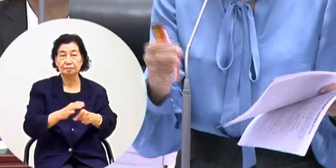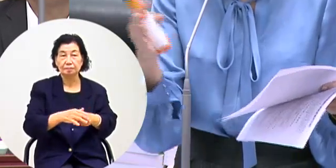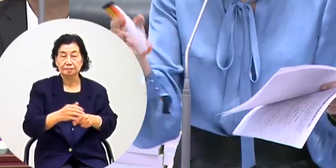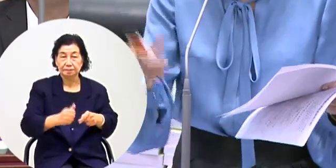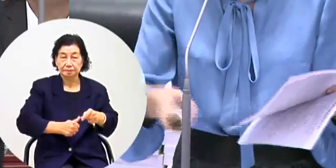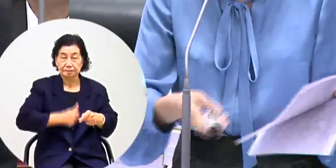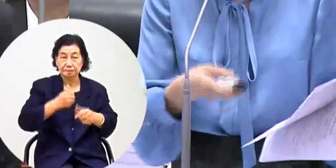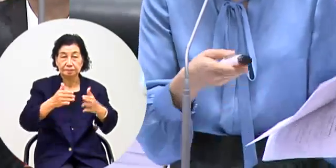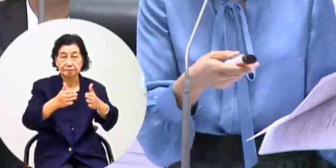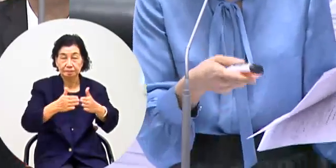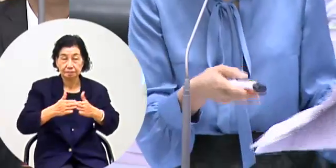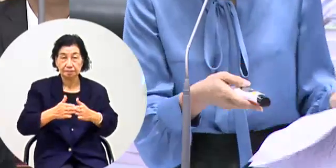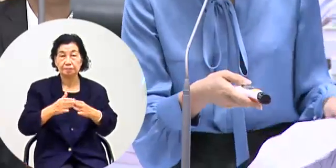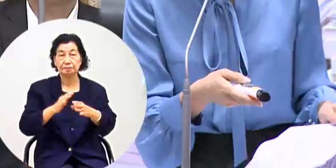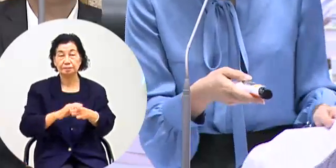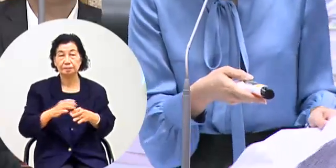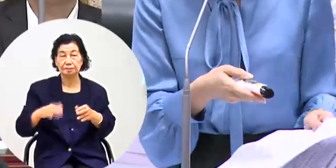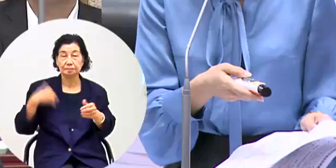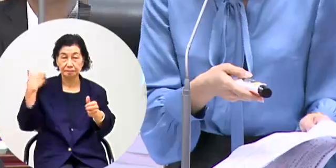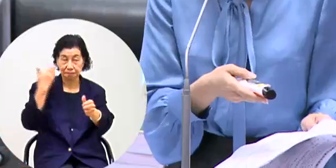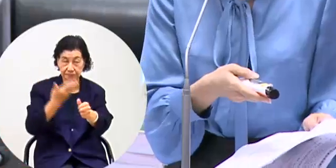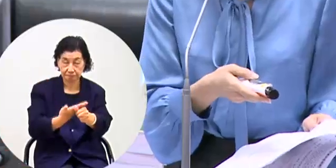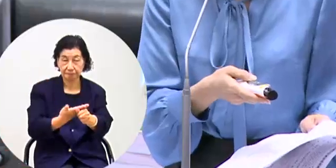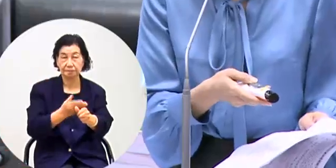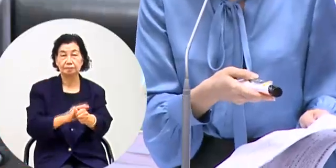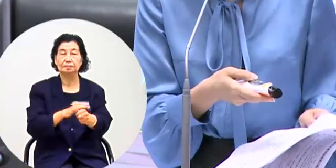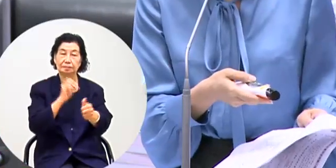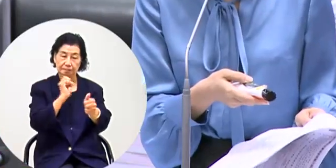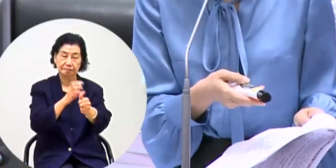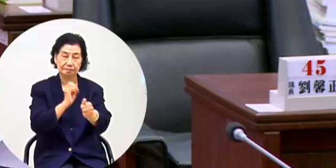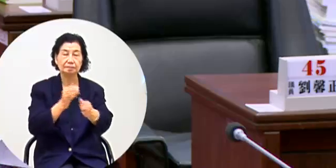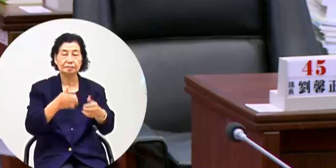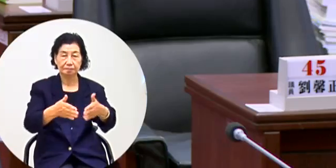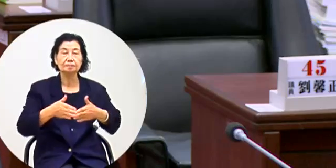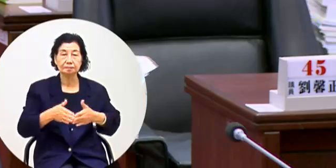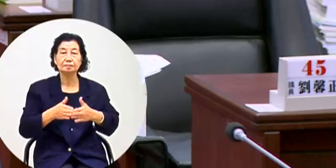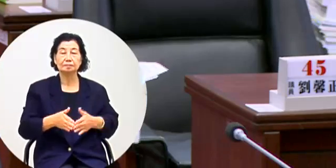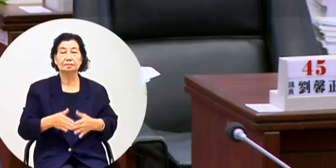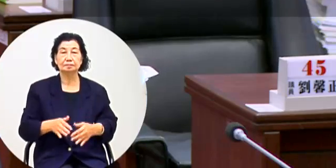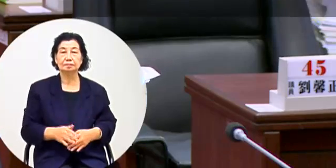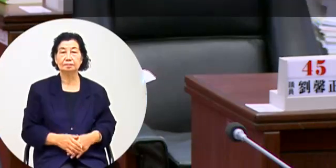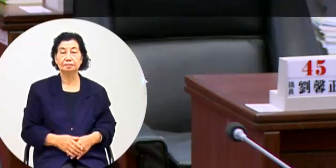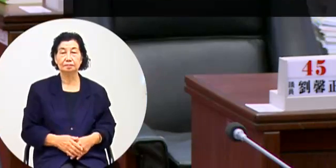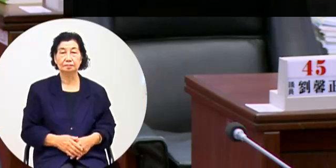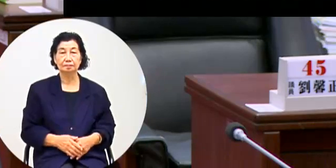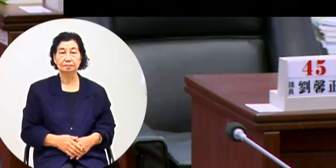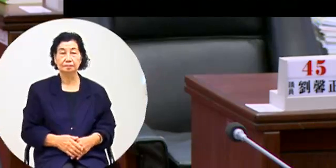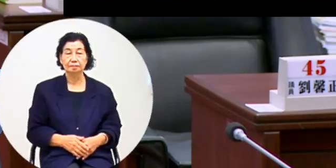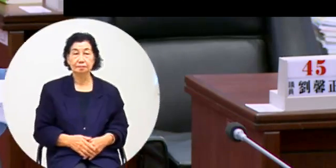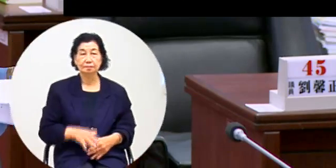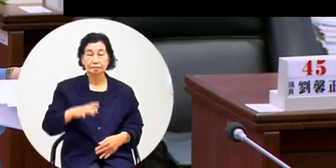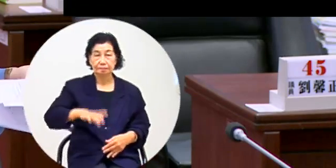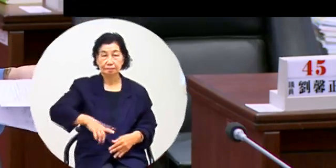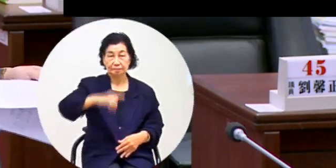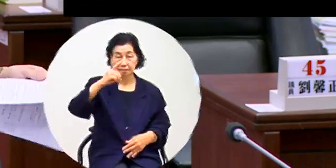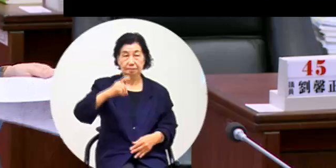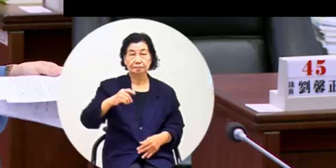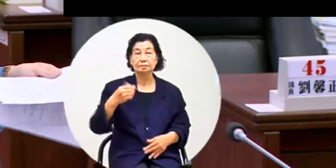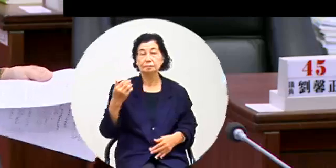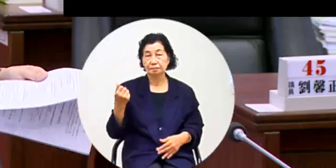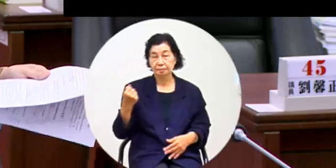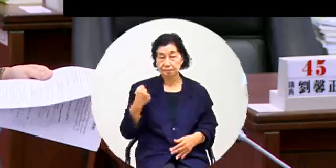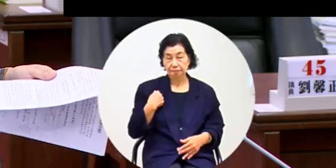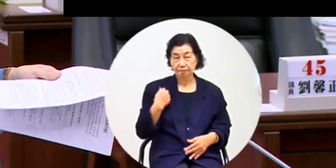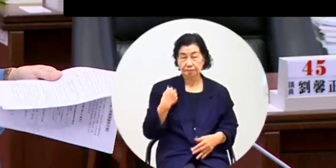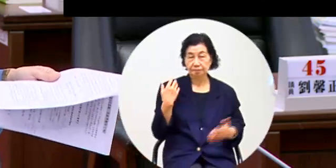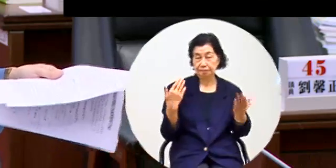好，好，谢谢局长，你先请坐。现在大概大家有一个初步的知道，就是说大概自己的局处是怎么样哈。那这